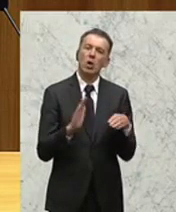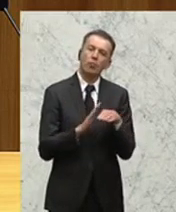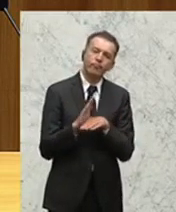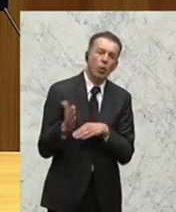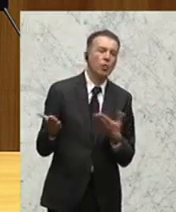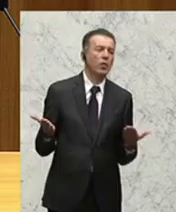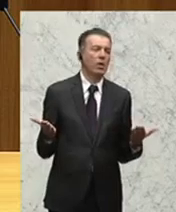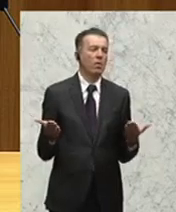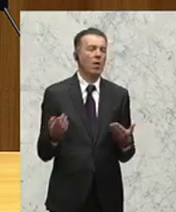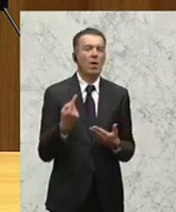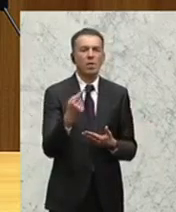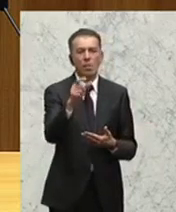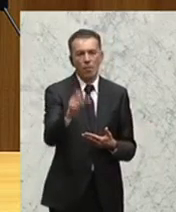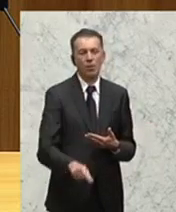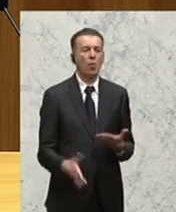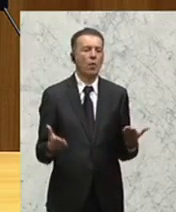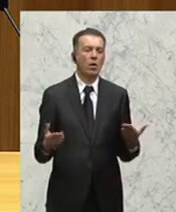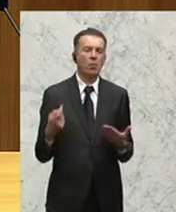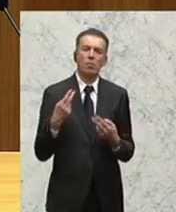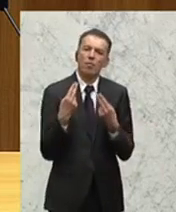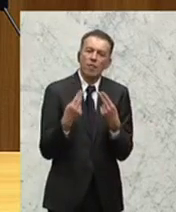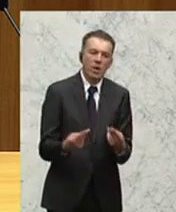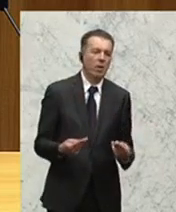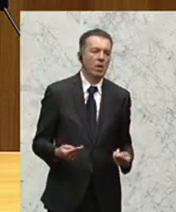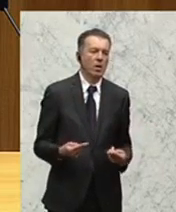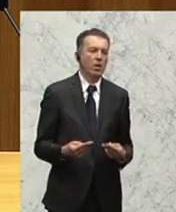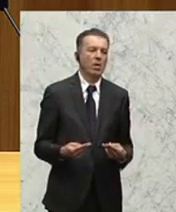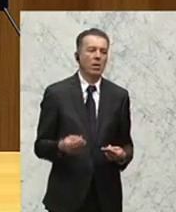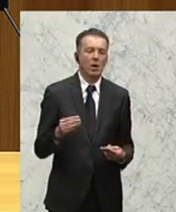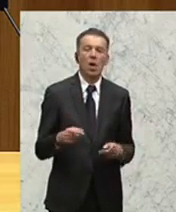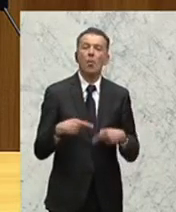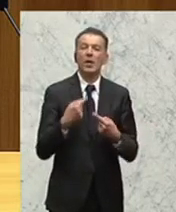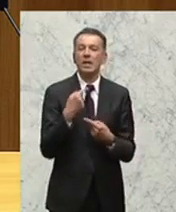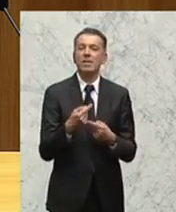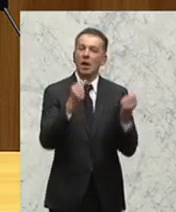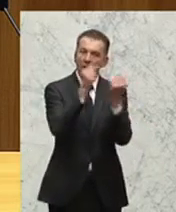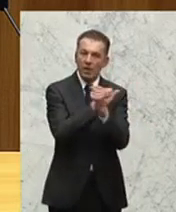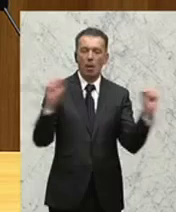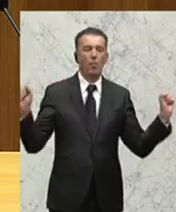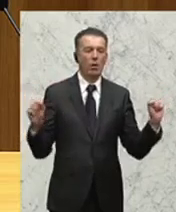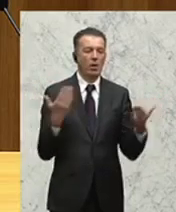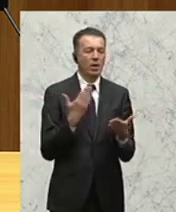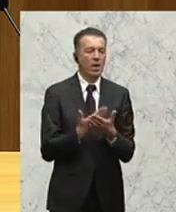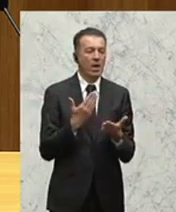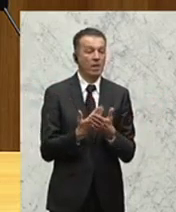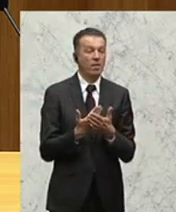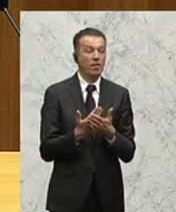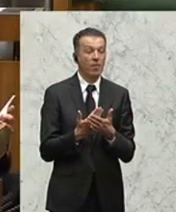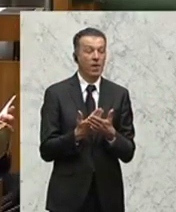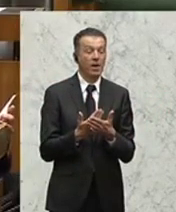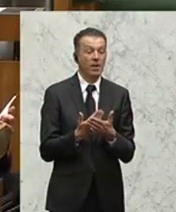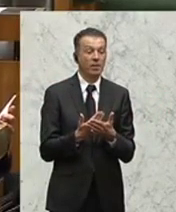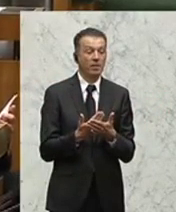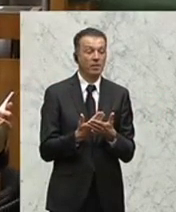nach Ihren persönlichen Grundsätzen für Sie wichtig ist. Und ich glaube, das nennt man dann Demokratie.